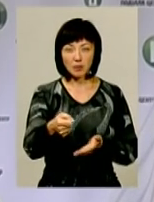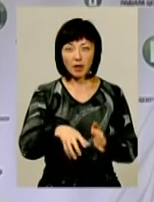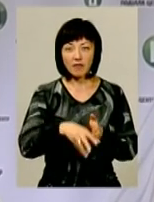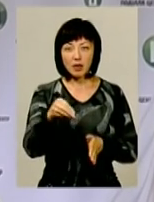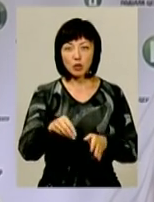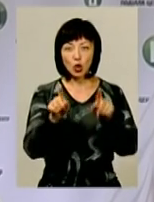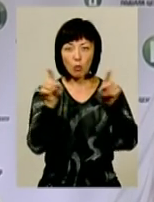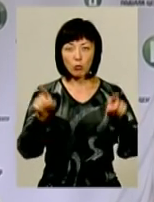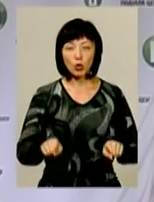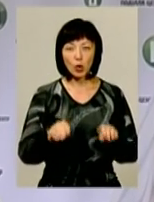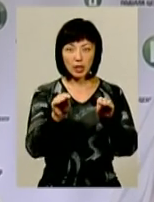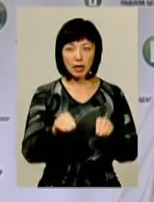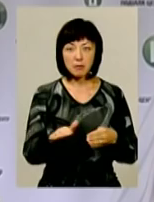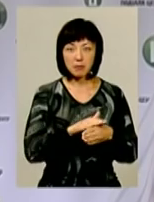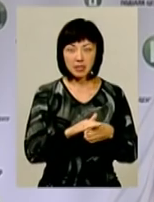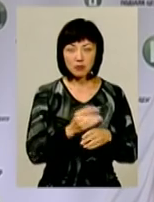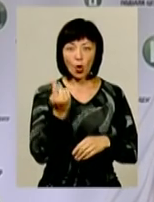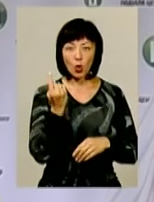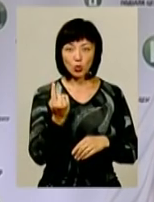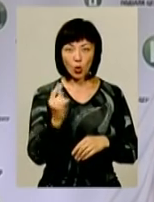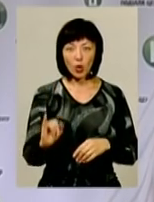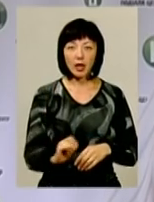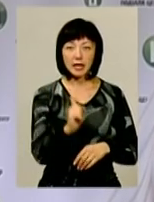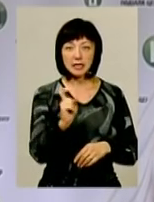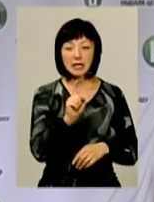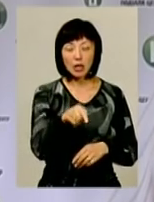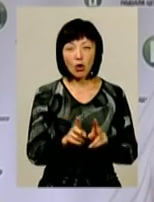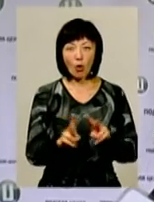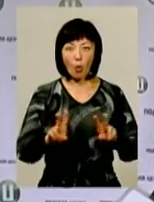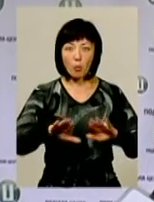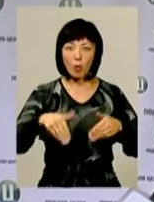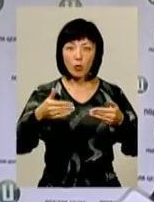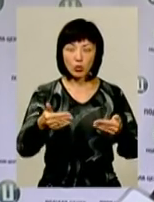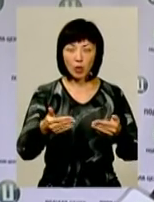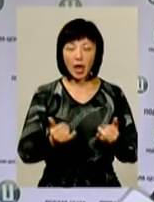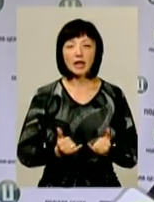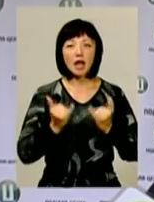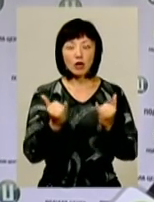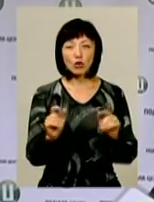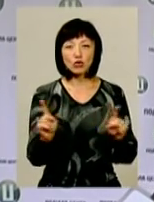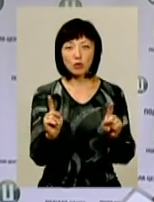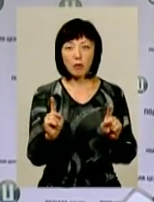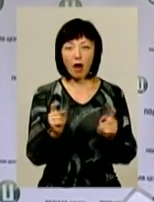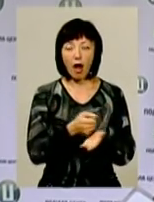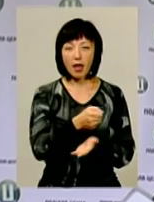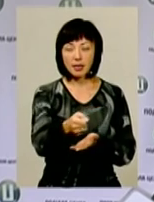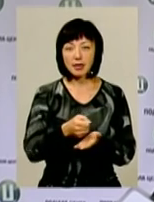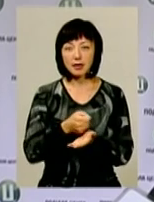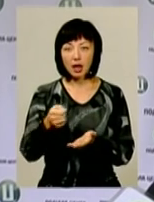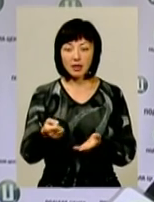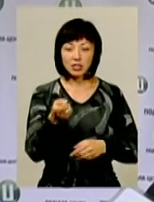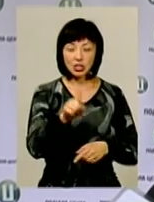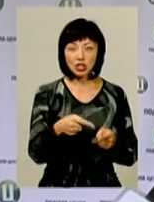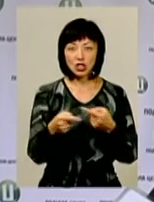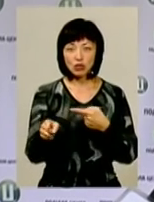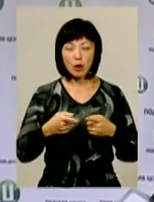виборчий бюлетень прізвище одного із тих, кого вона пропонує. Для того, щоб кандидати від тієї чи